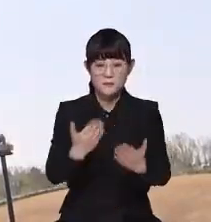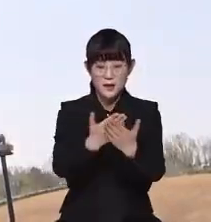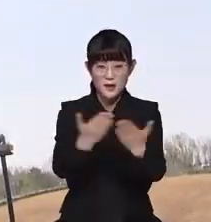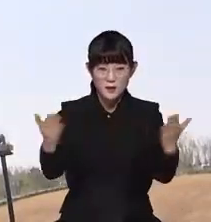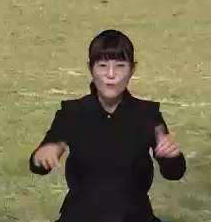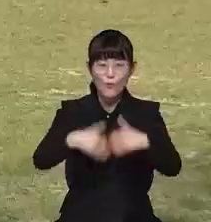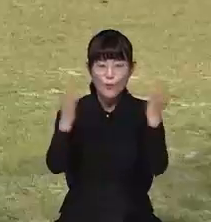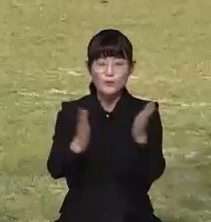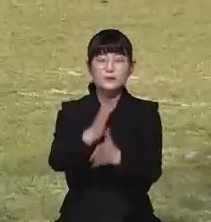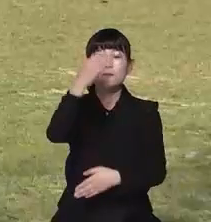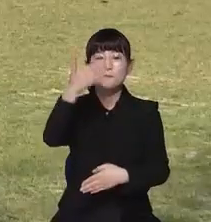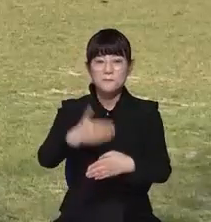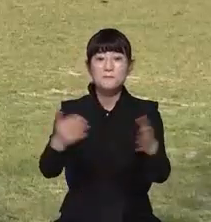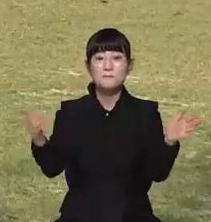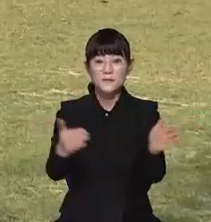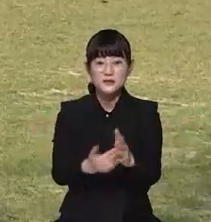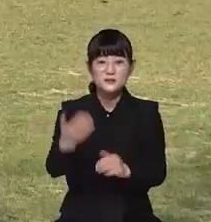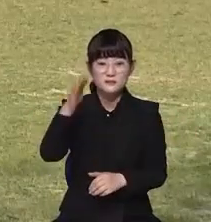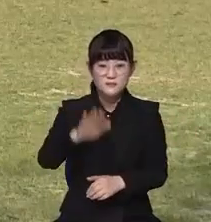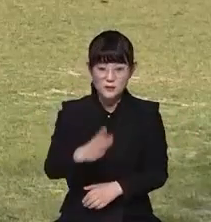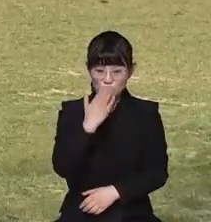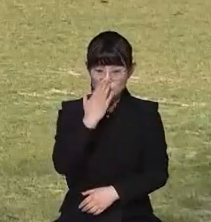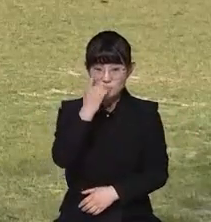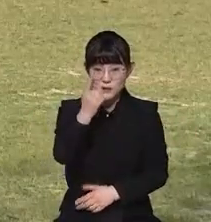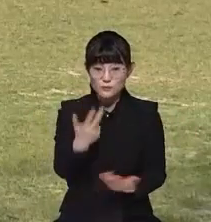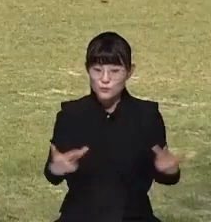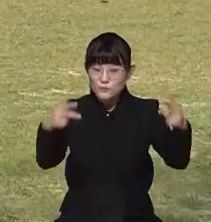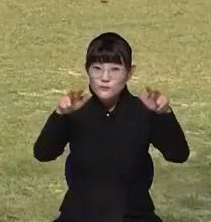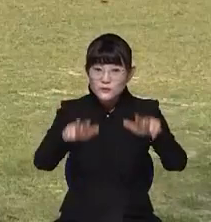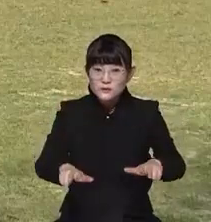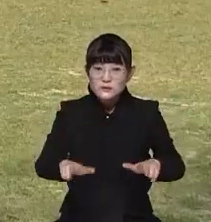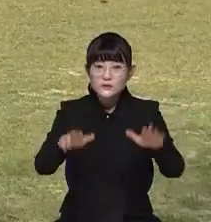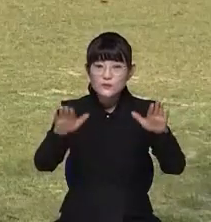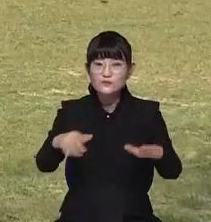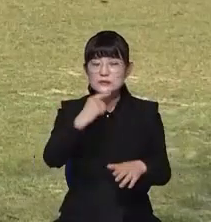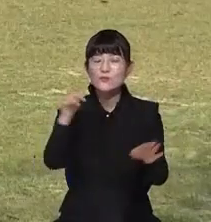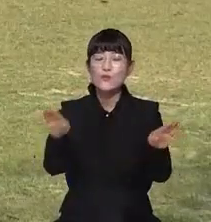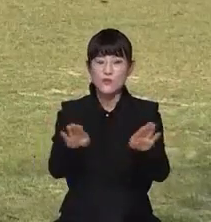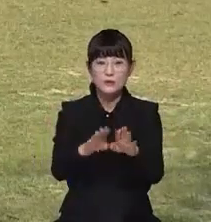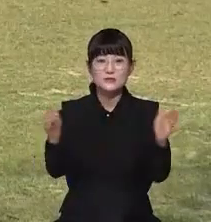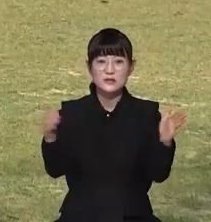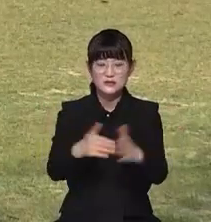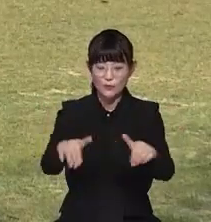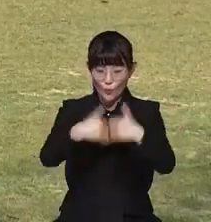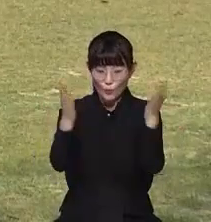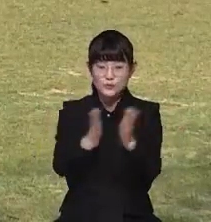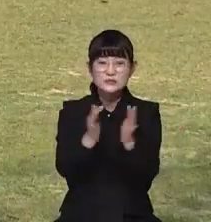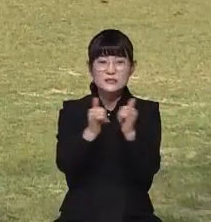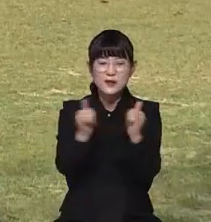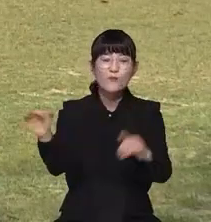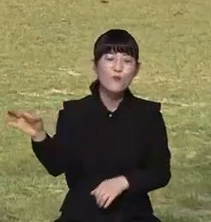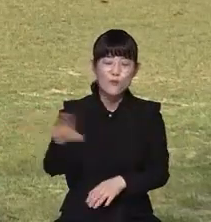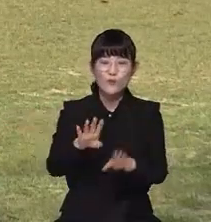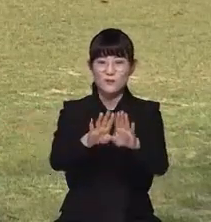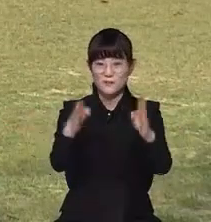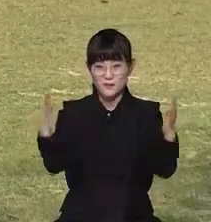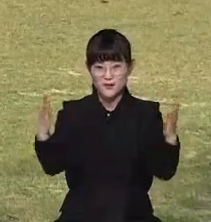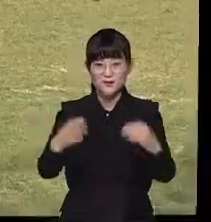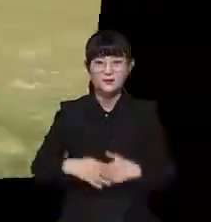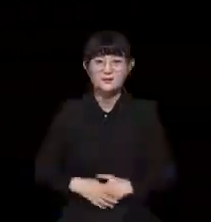박람회는 모두 마무리됐지만 이곳 순천만 국가정원은 이번 주 일요일까지 모든 시민들에게 무료로 개방됩니다.